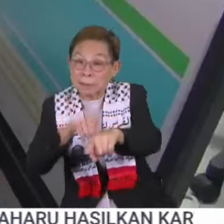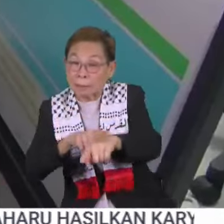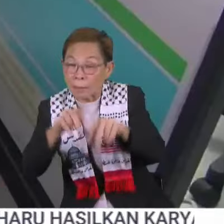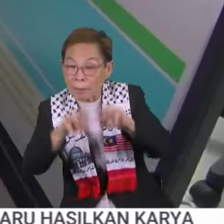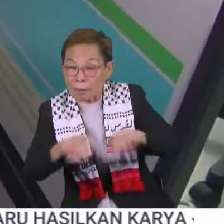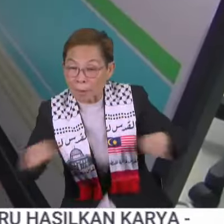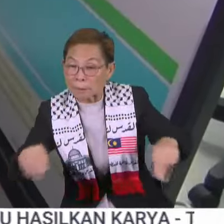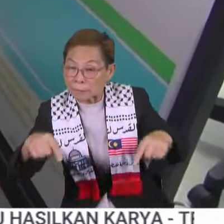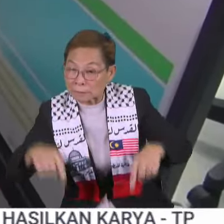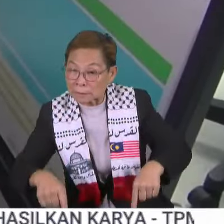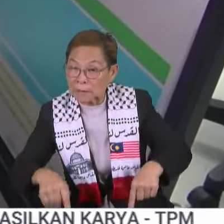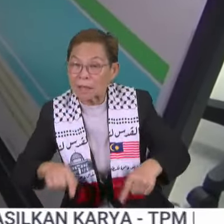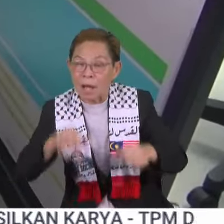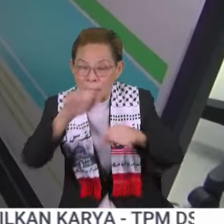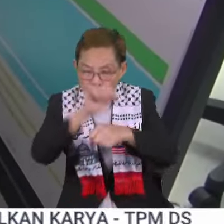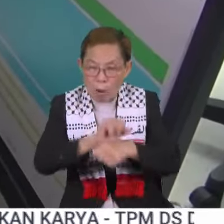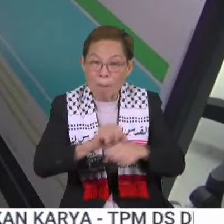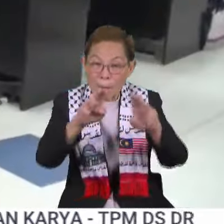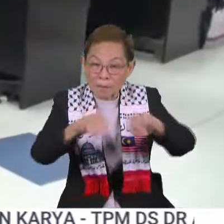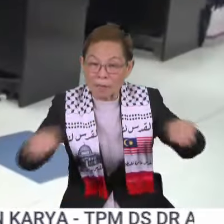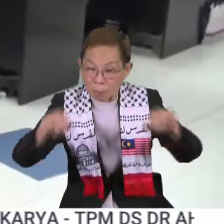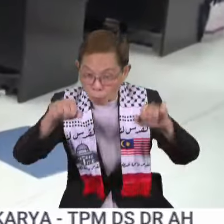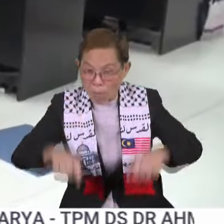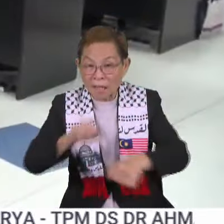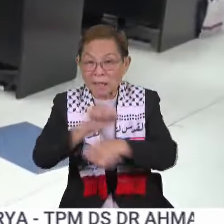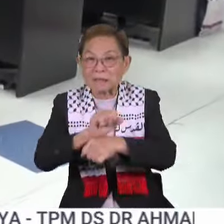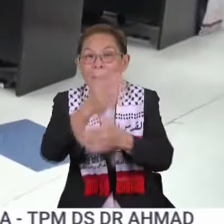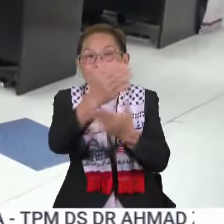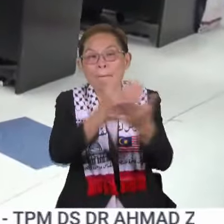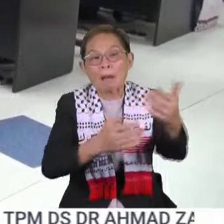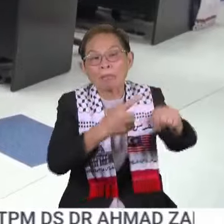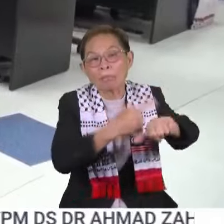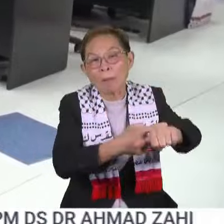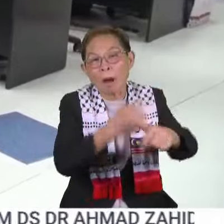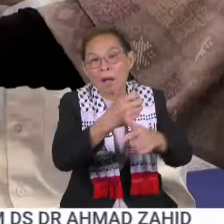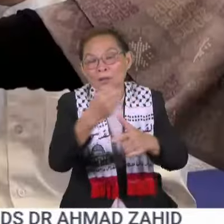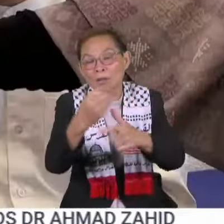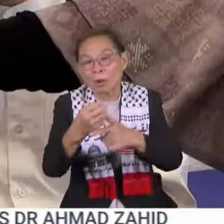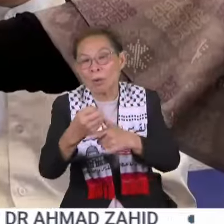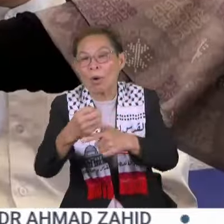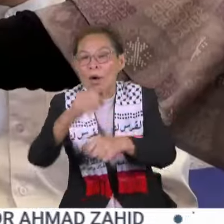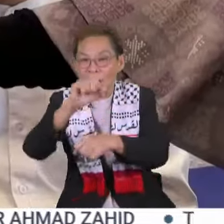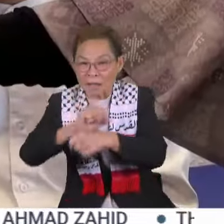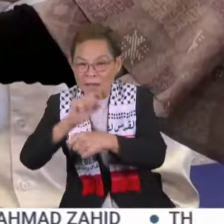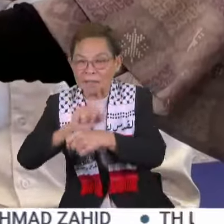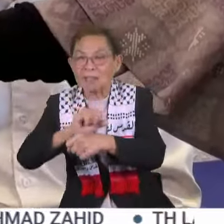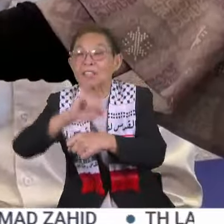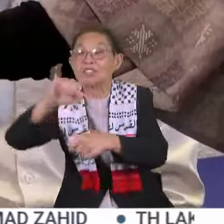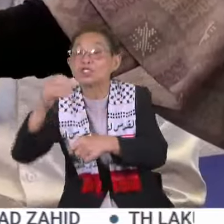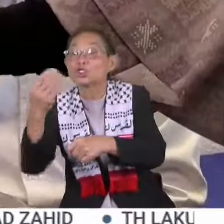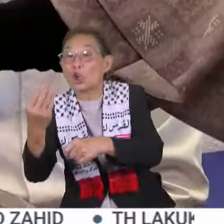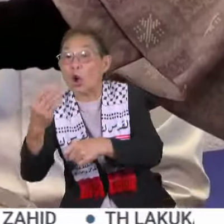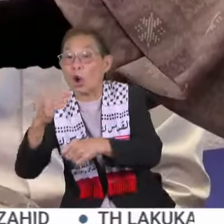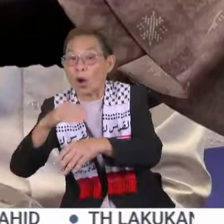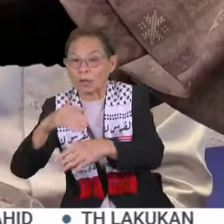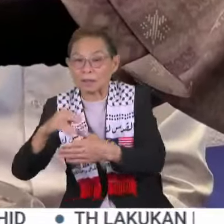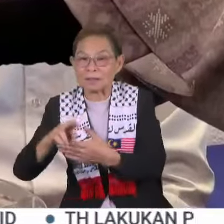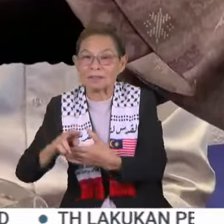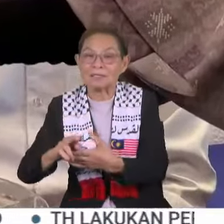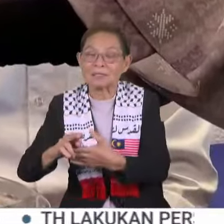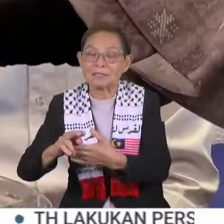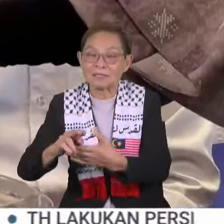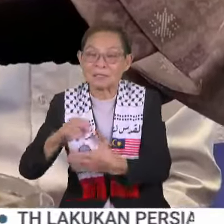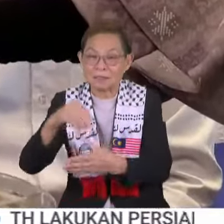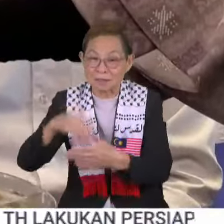sedia ada di kampus ini boleh bekerja secara part-time lah, ataupun disebut sebagai job on campus. Yang ini yang kita memang selalu usahakan